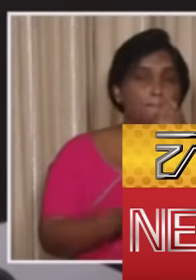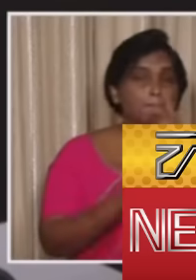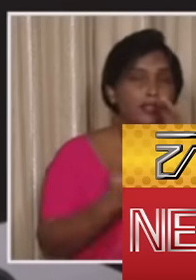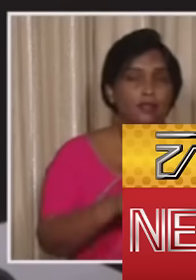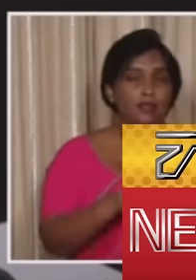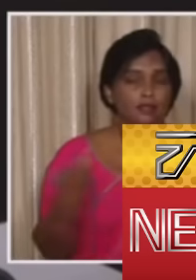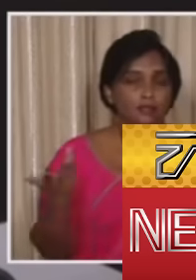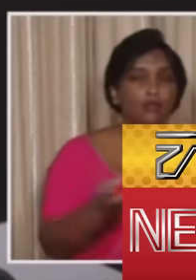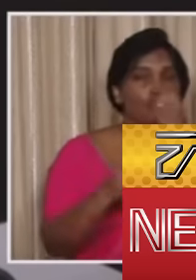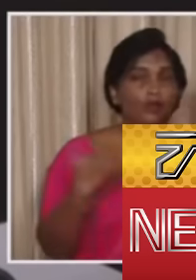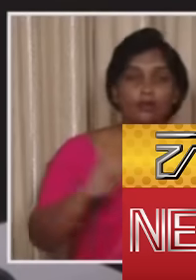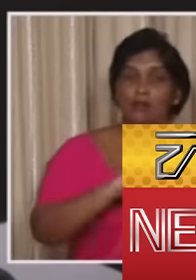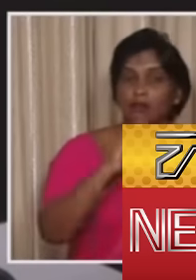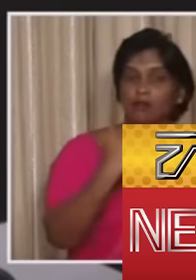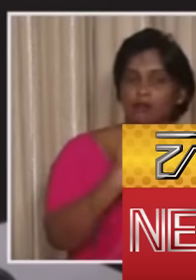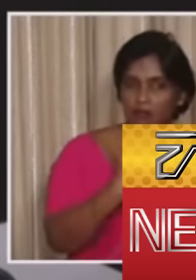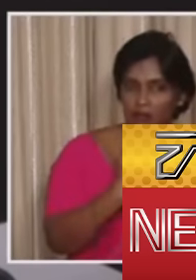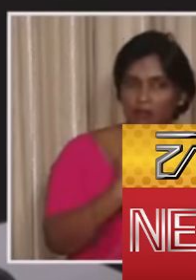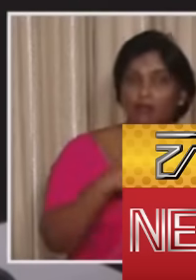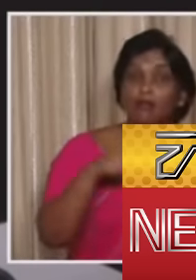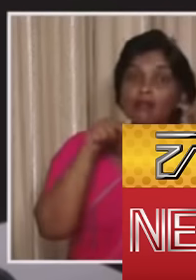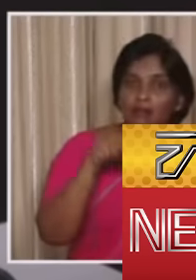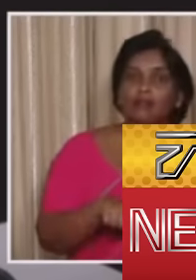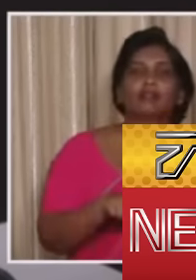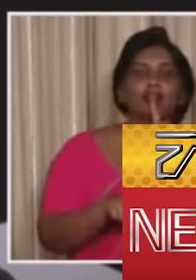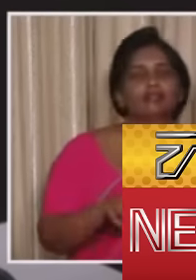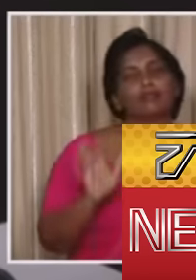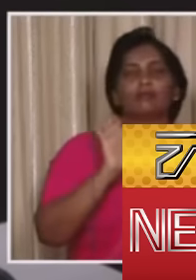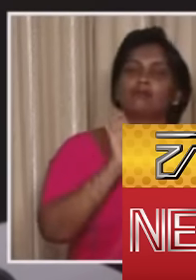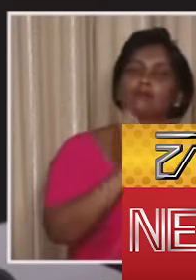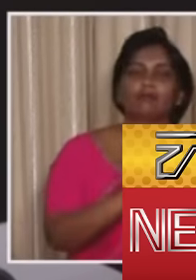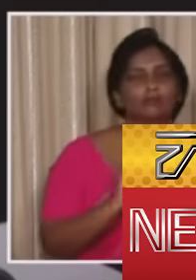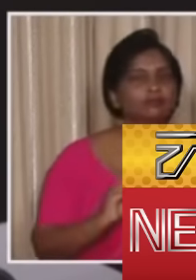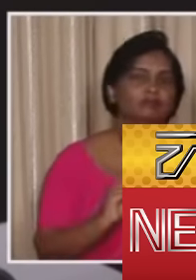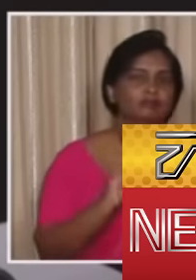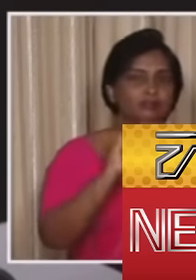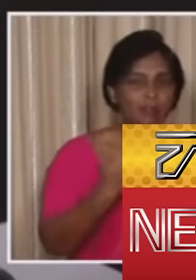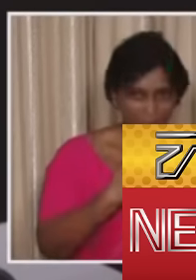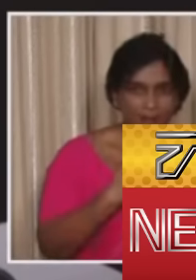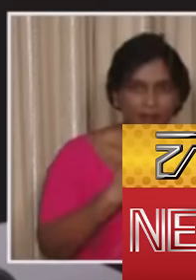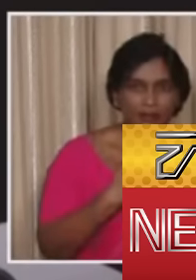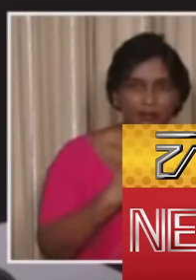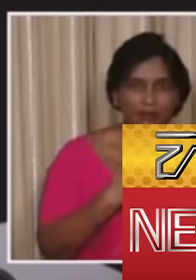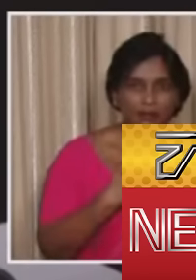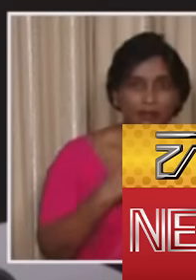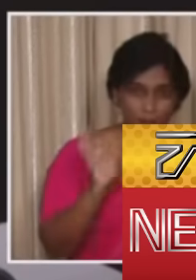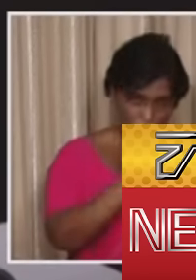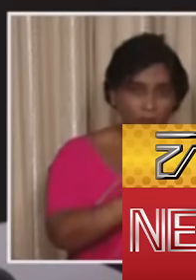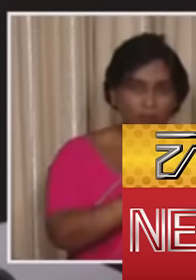නැති කණ්ඩ නැති රටක් හදලා දැන් කියනවා අපි සාමකාමී මේ ගොඩගමු අපි